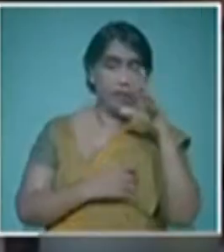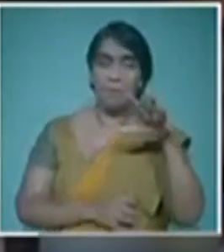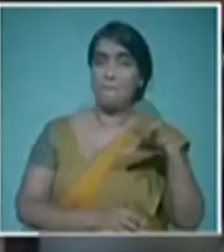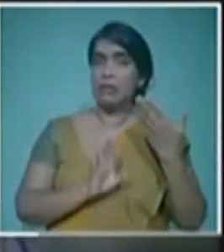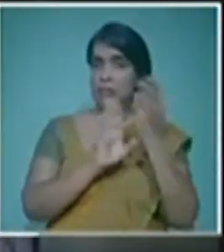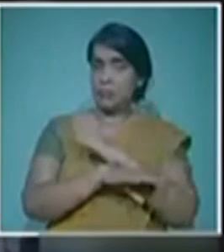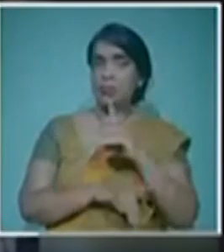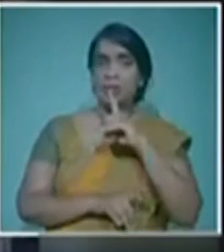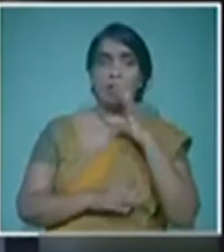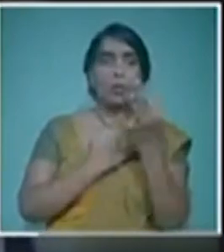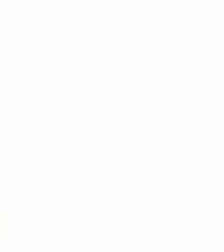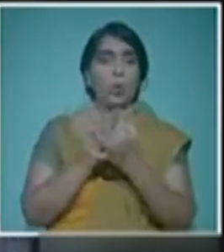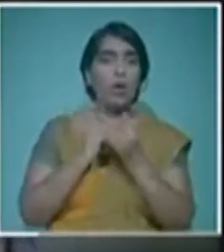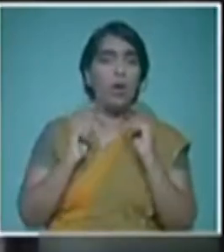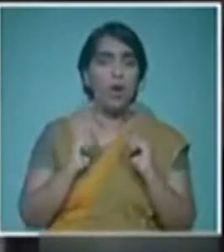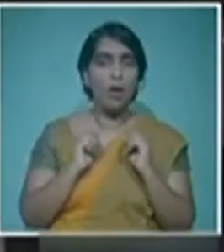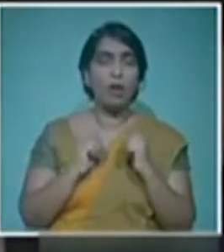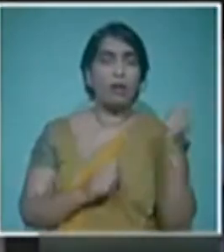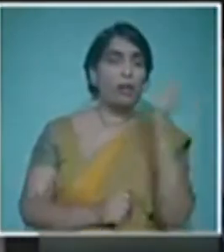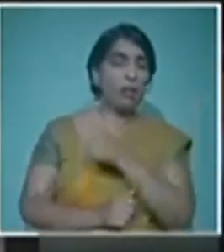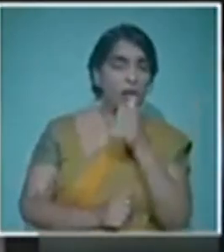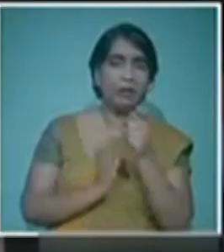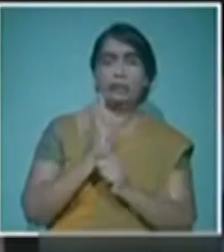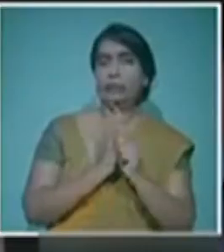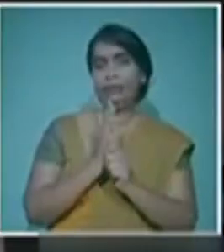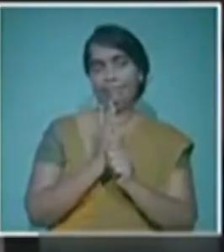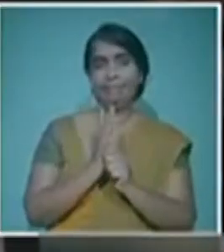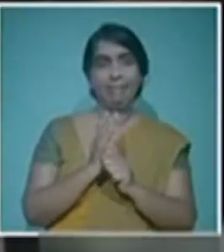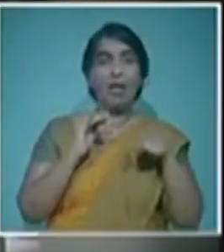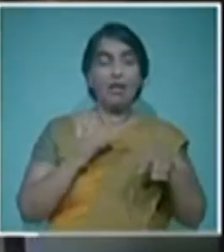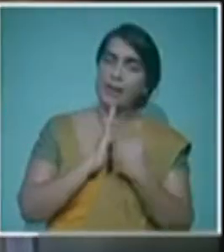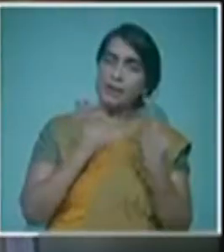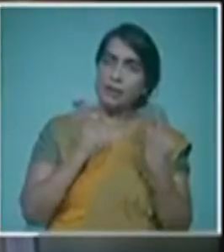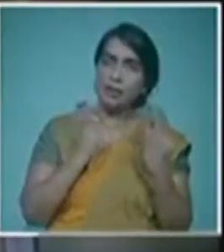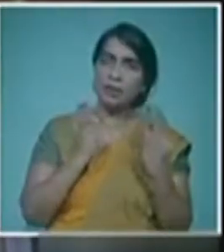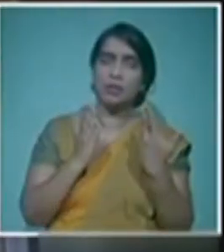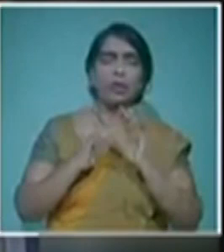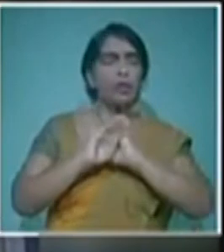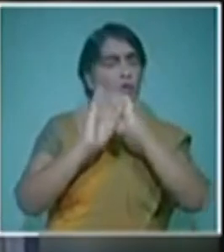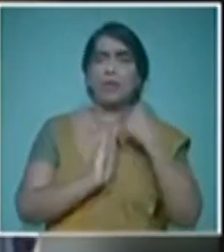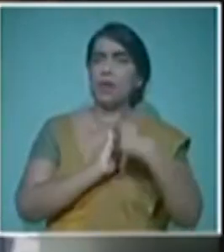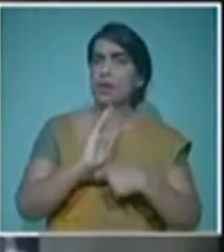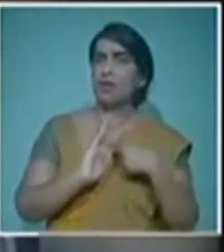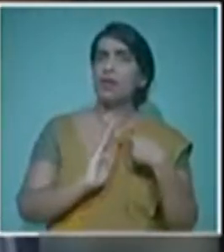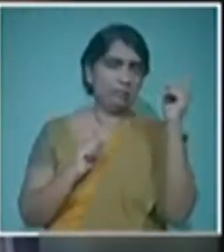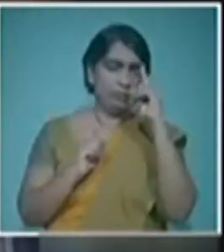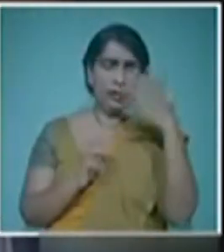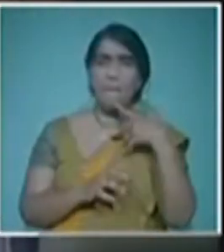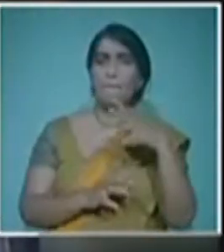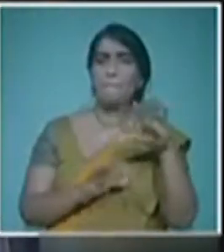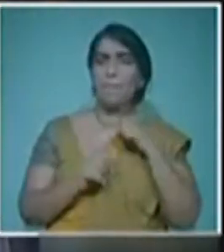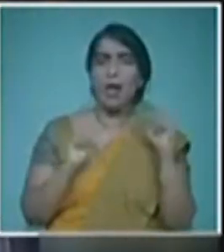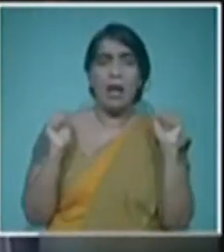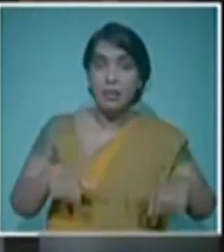නැහැ. එදා කුඩු ගෙහුවේ කවුද? බේබද්දයි රස්තියාධිකාරෝයි. අද කුඩු ගහන්නේ කවුද? සමස්ත රටම කුඩු ගහනවා,